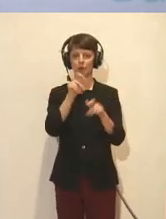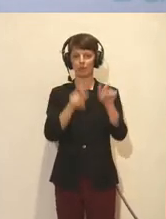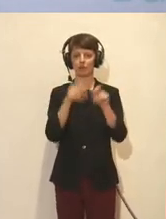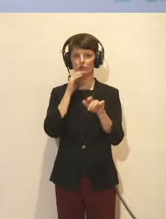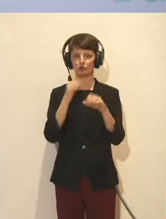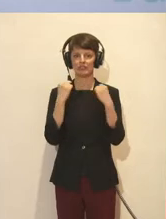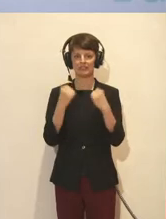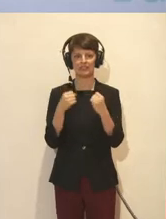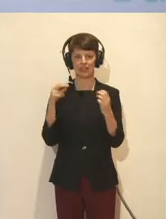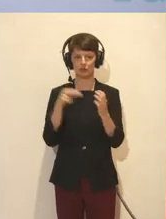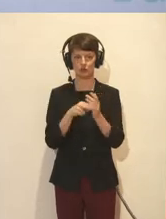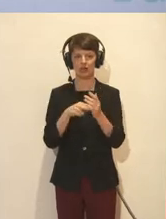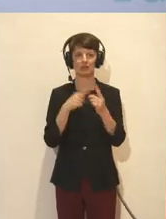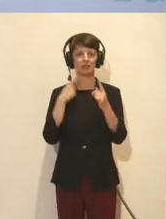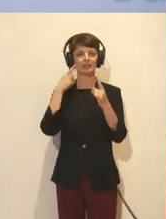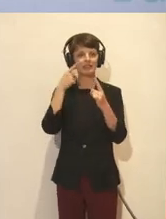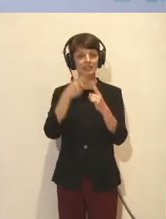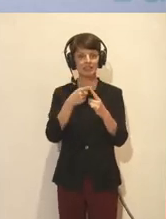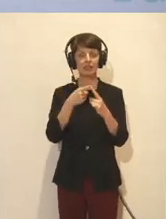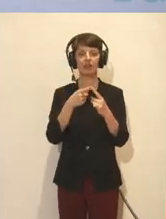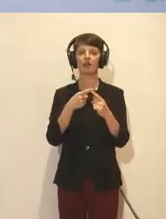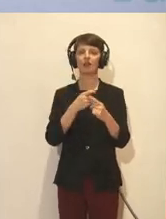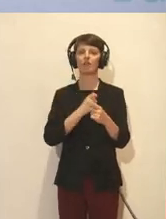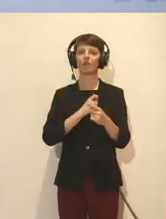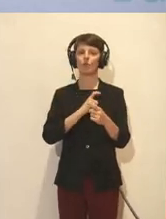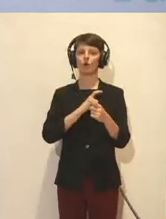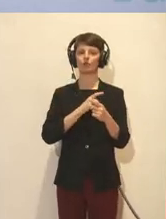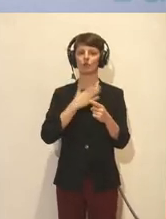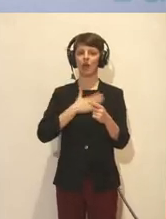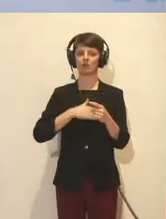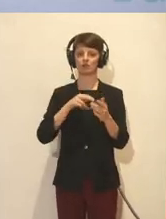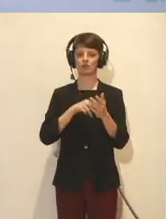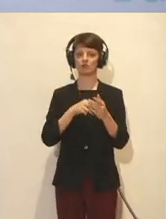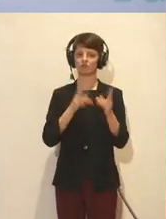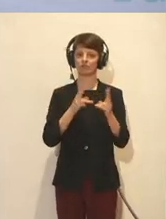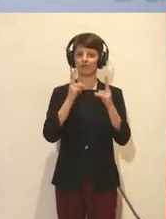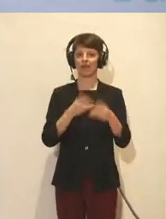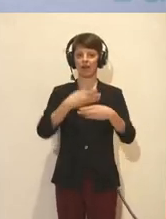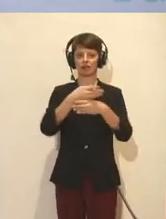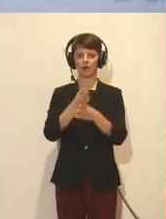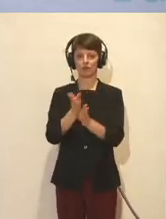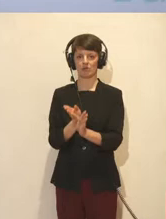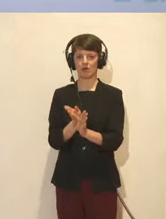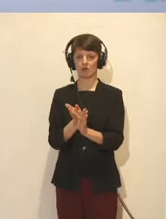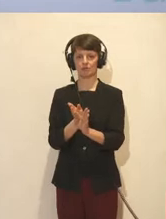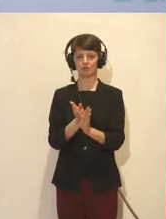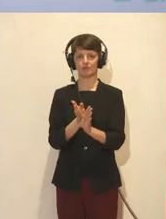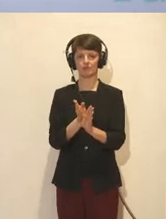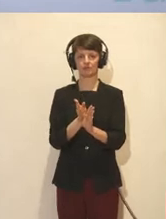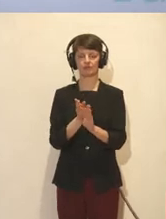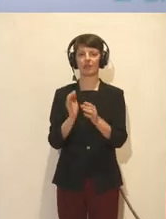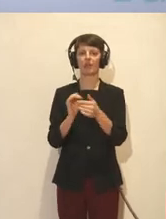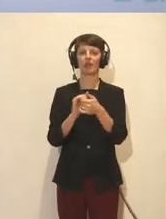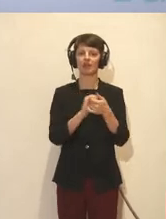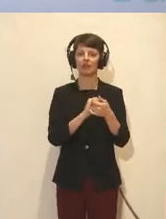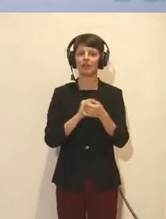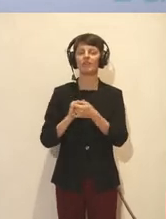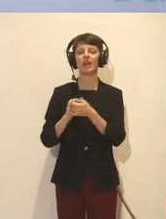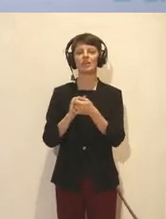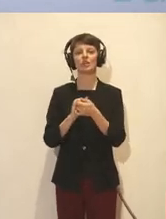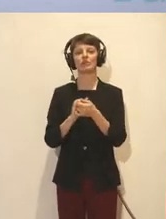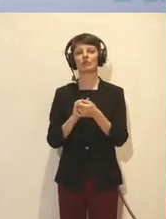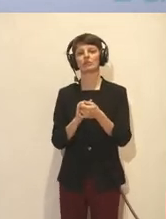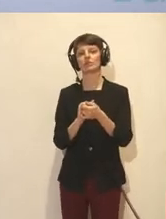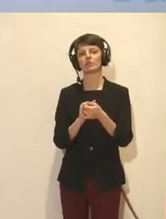der wohlstand gerecht verteilt wird die gewerkschaften stehen zu dem ziel der europäischen union